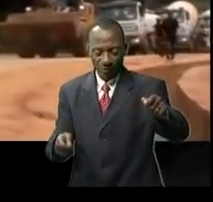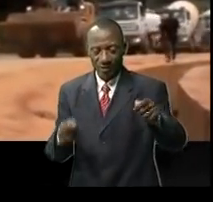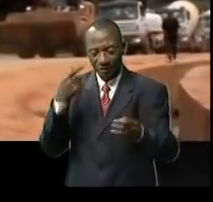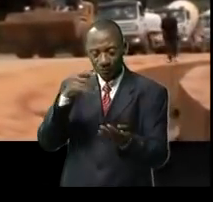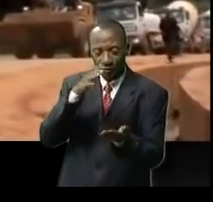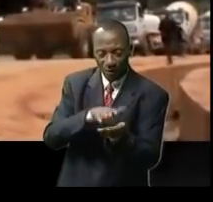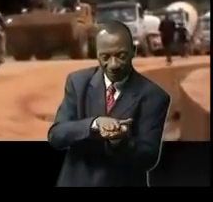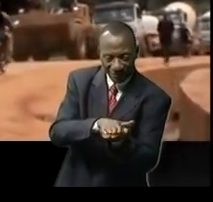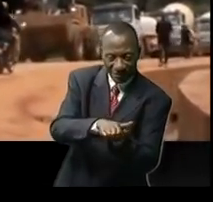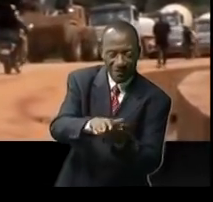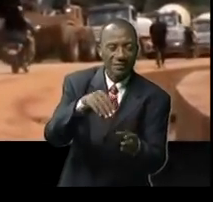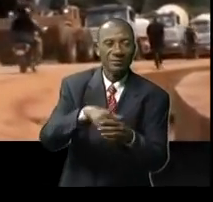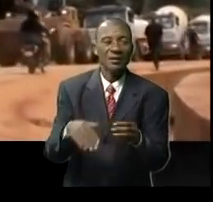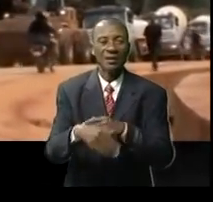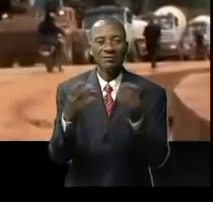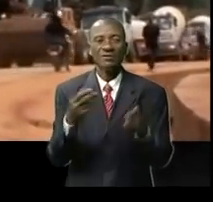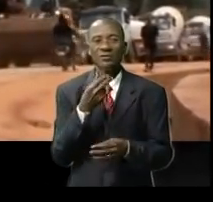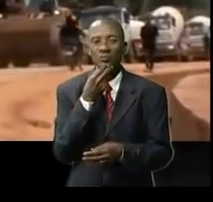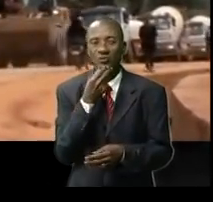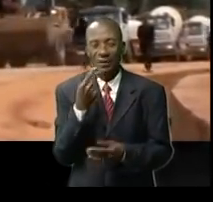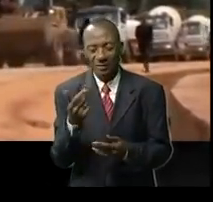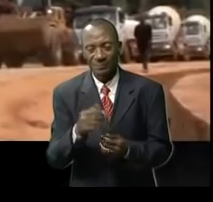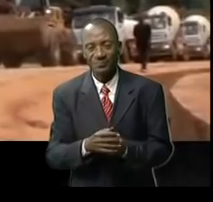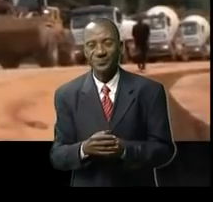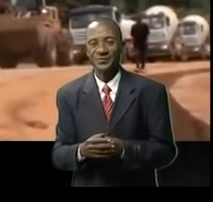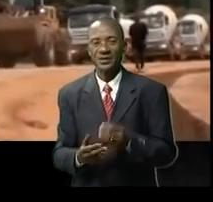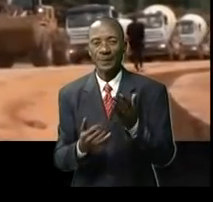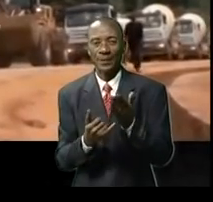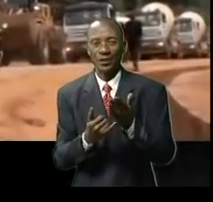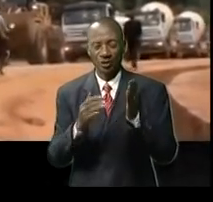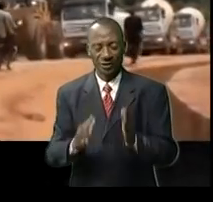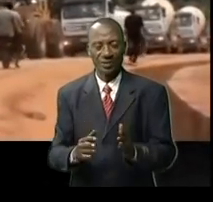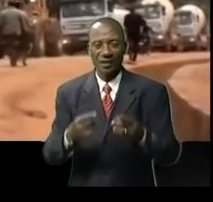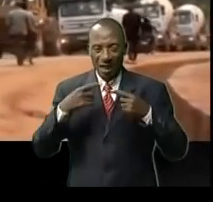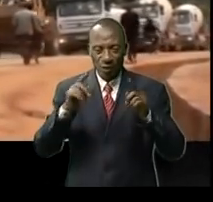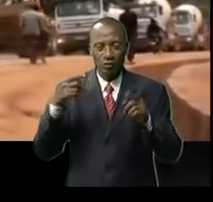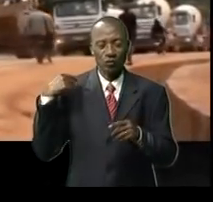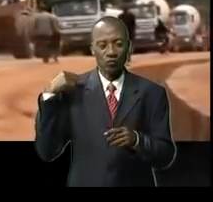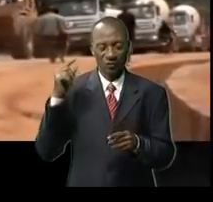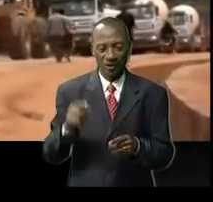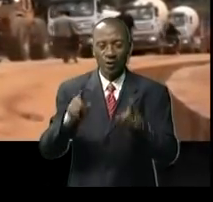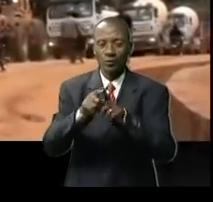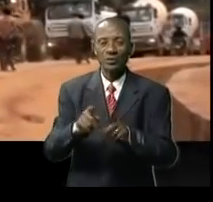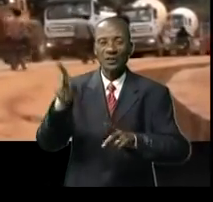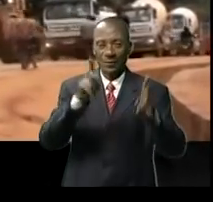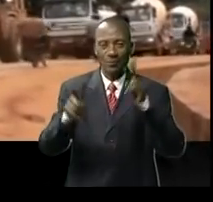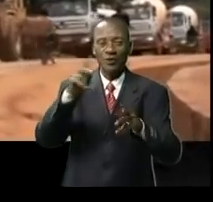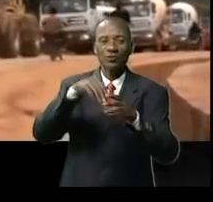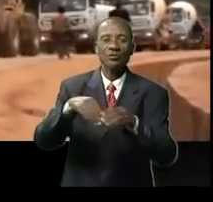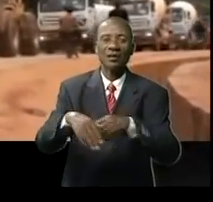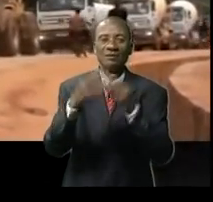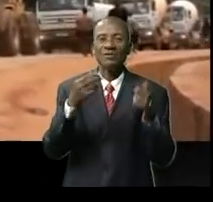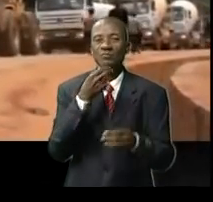ville de Mbujimayi. Ingénieur Marcel Mbikaï a rassuré la gouverneure de province intérimaire et la population de Mbujimayi que cette